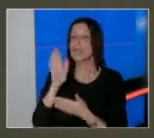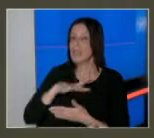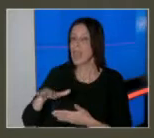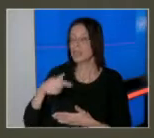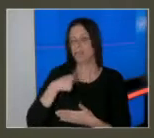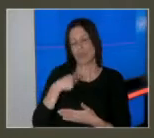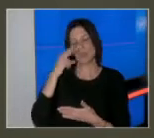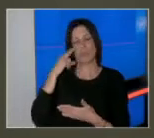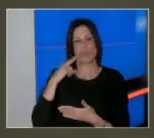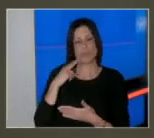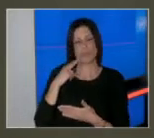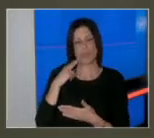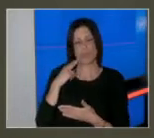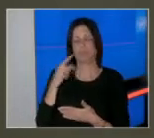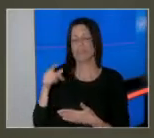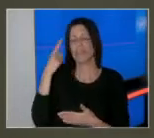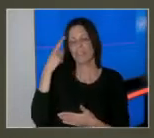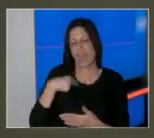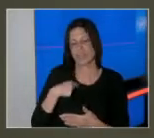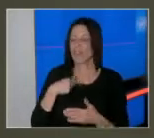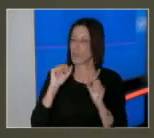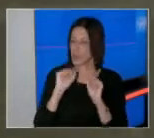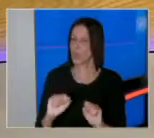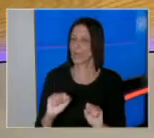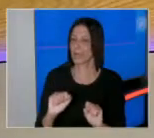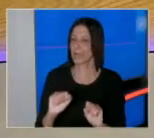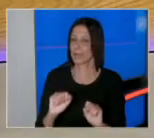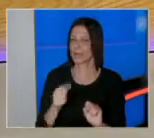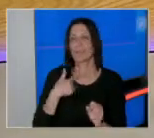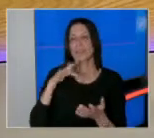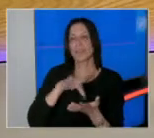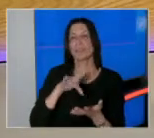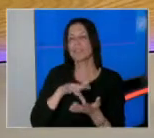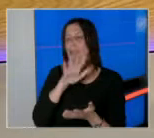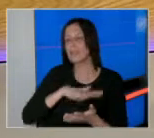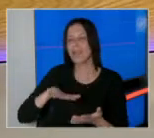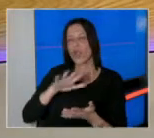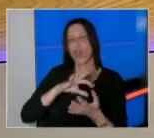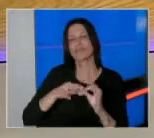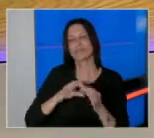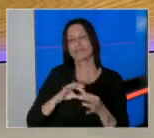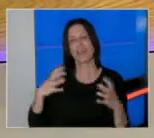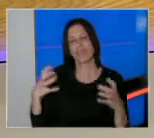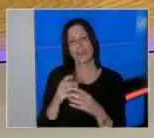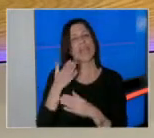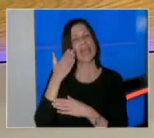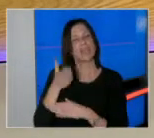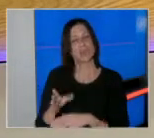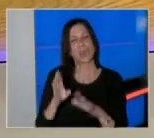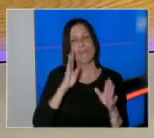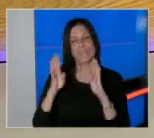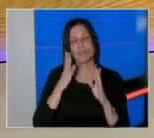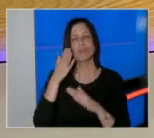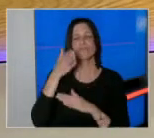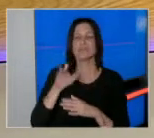ואני בוש ונחלם. זוהי דעתי ואני תומך בה. אנו נמצאים בכל המדיות החברתיות. תיכנסו לפייסבוק שלנו, הצטרפו